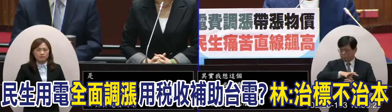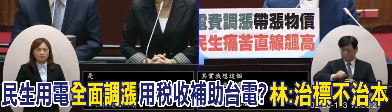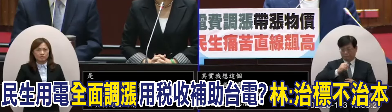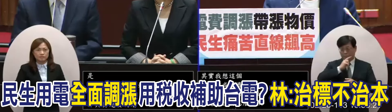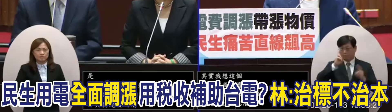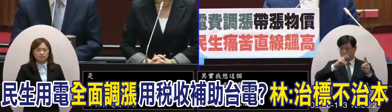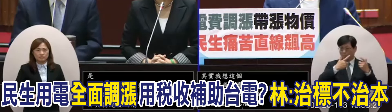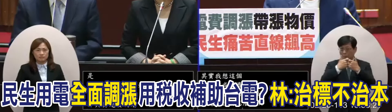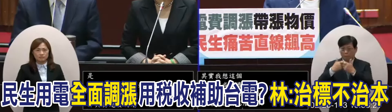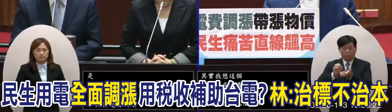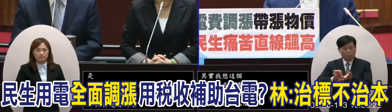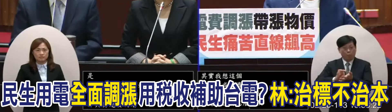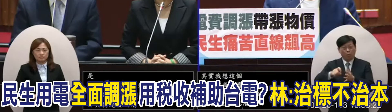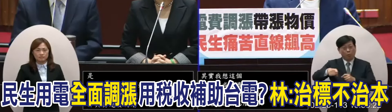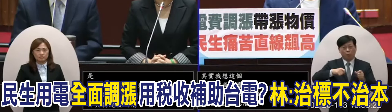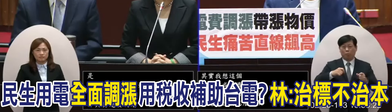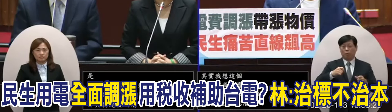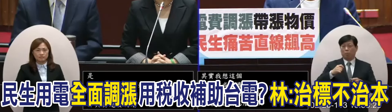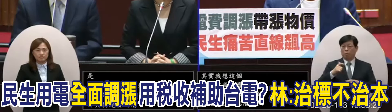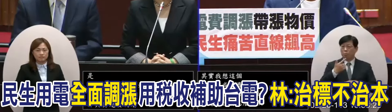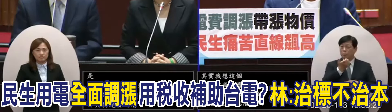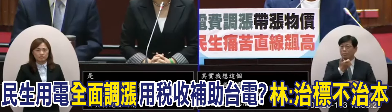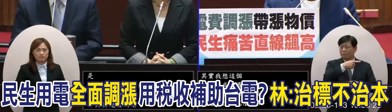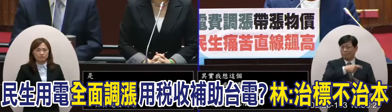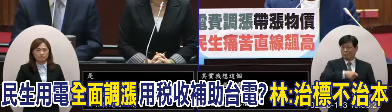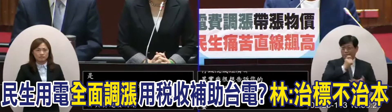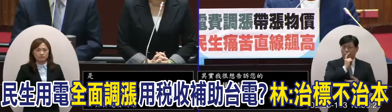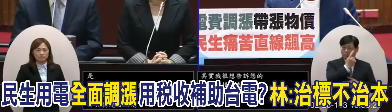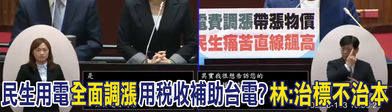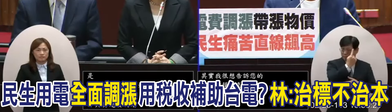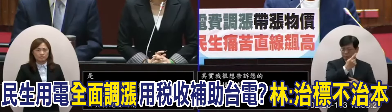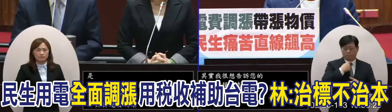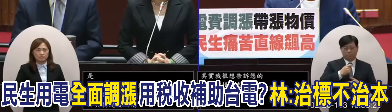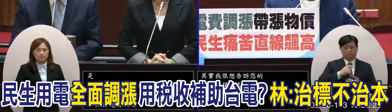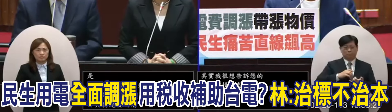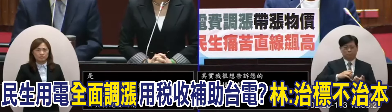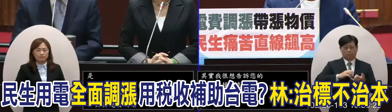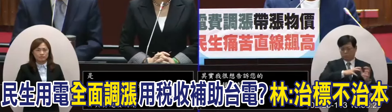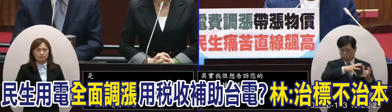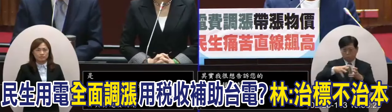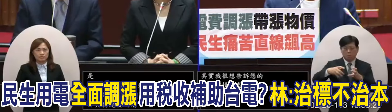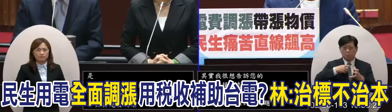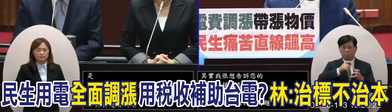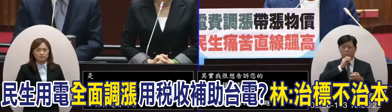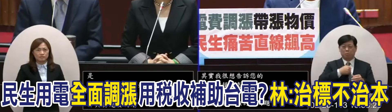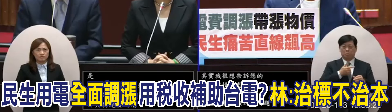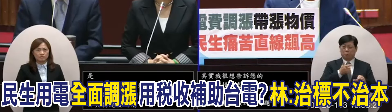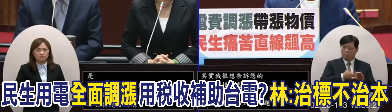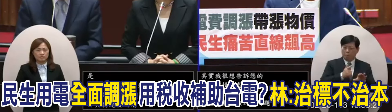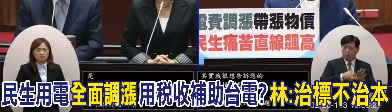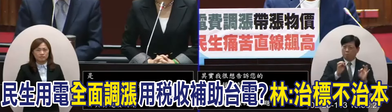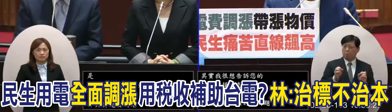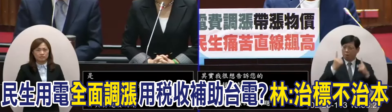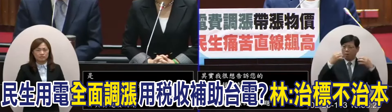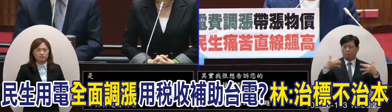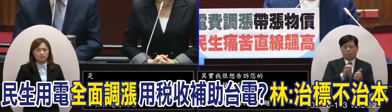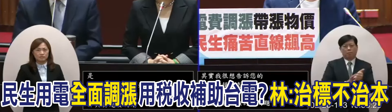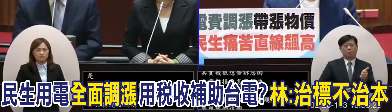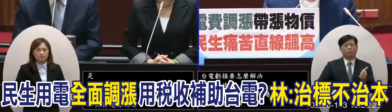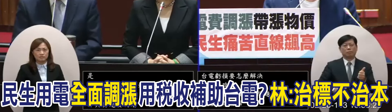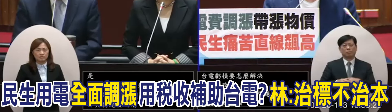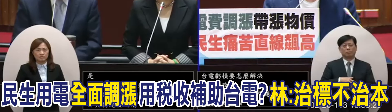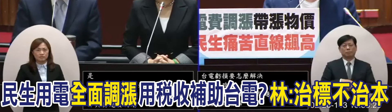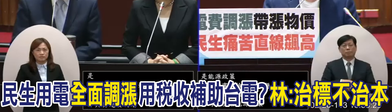政策哈，这当然不仅牵涉到刚才您提到的整个全世界因为这个原料上涨的一个问题